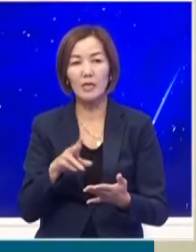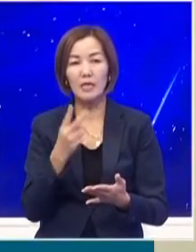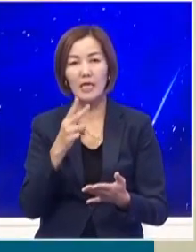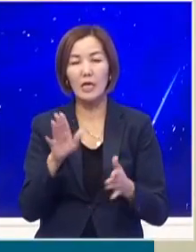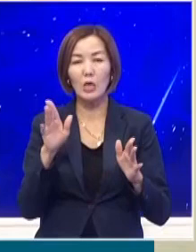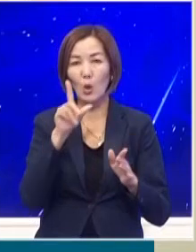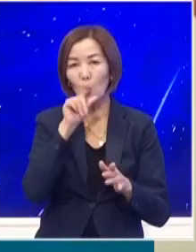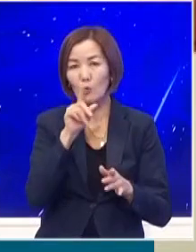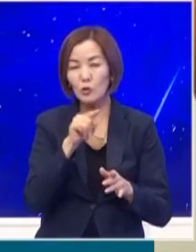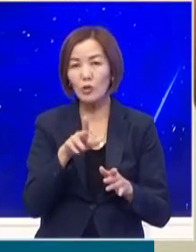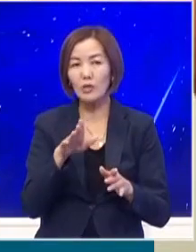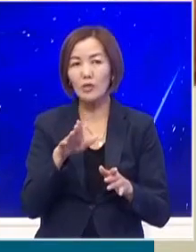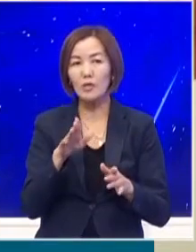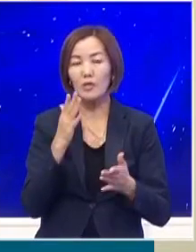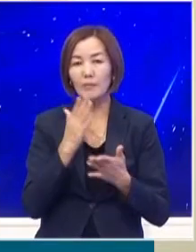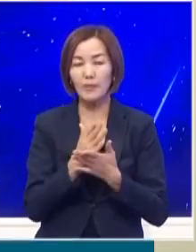құстың отырған бейнесі бар.